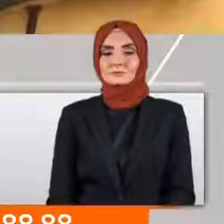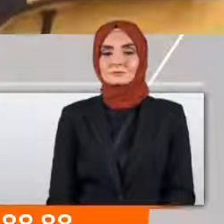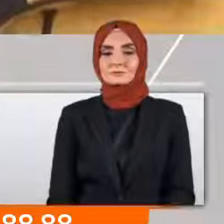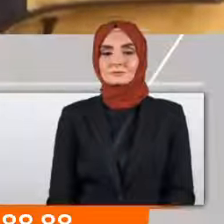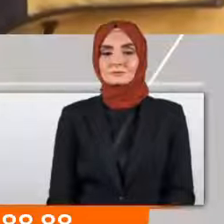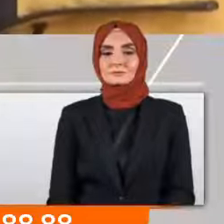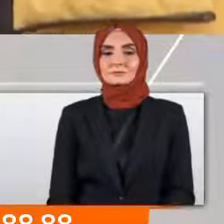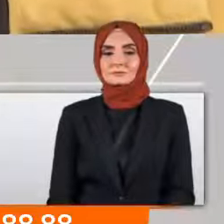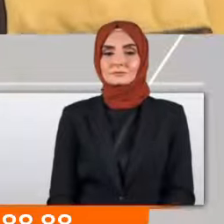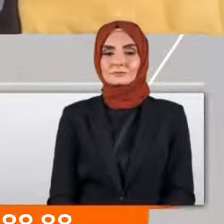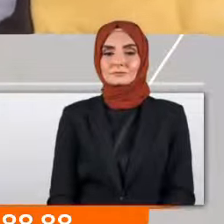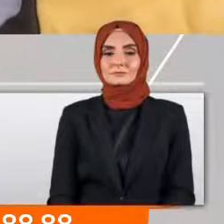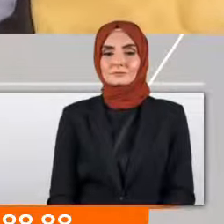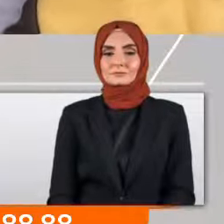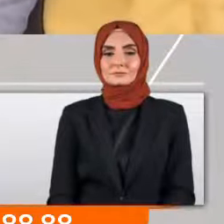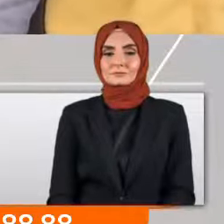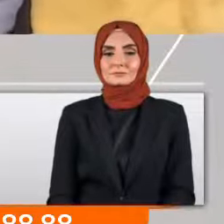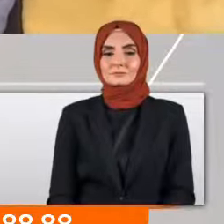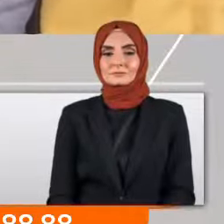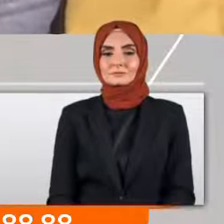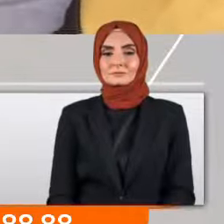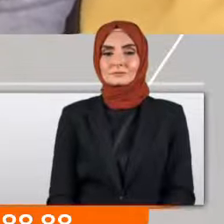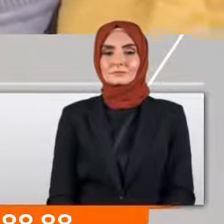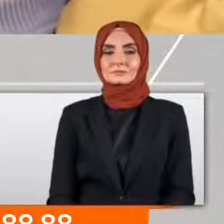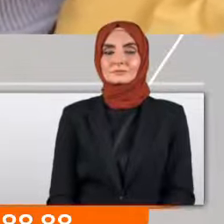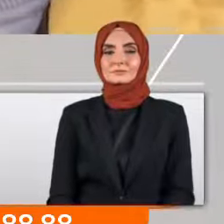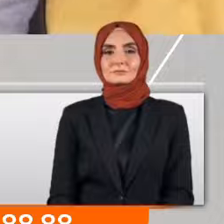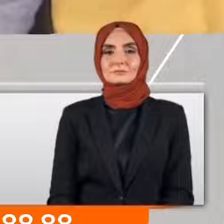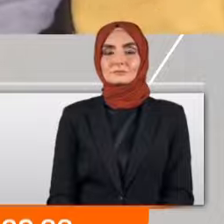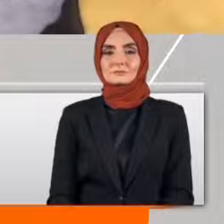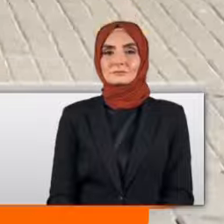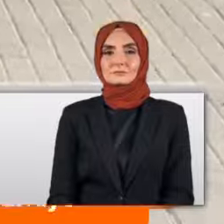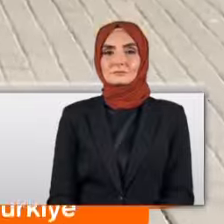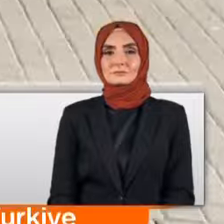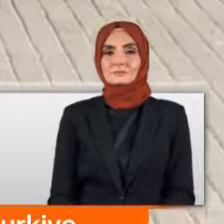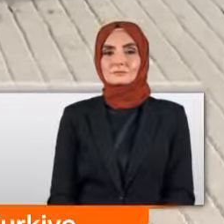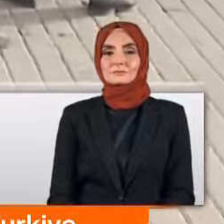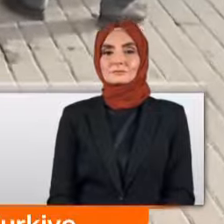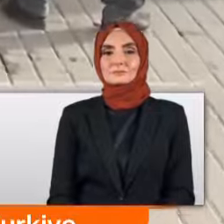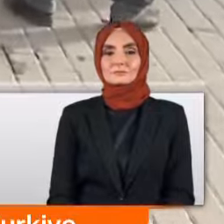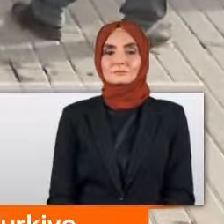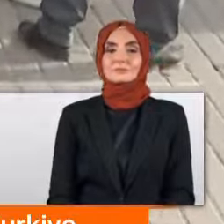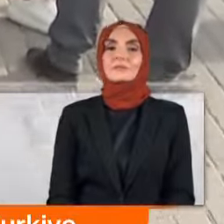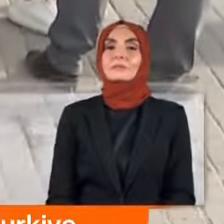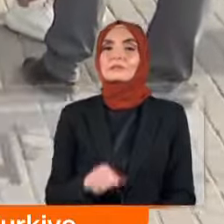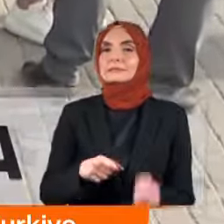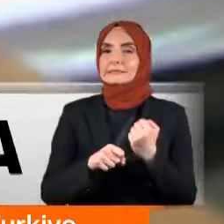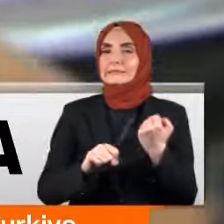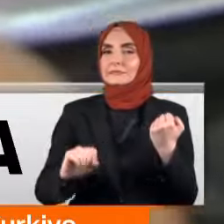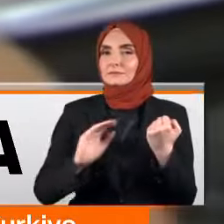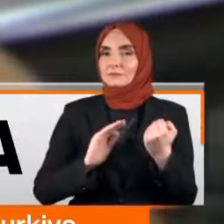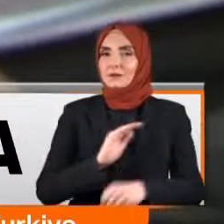Bir çözüm bulunmasını istiyoruz bu konuya. Artık insanların siniri bozuldu. Gerçekten bozuldu. Sinirler gergin, tansiyon